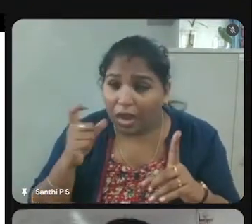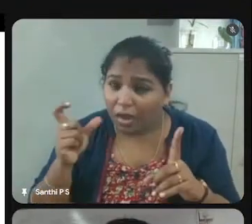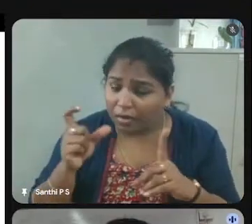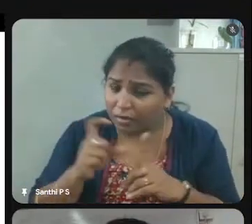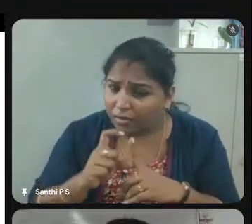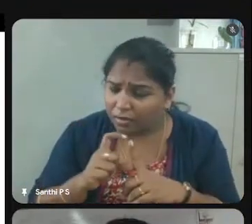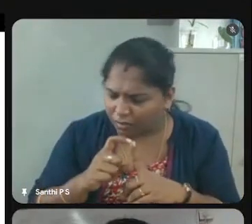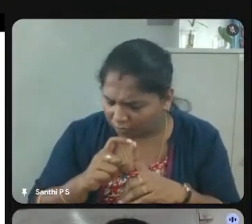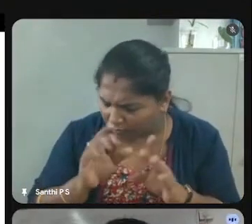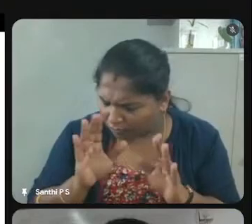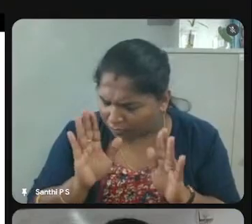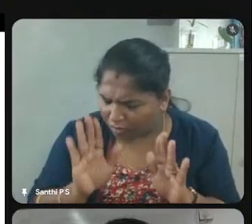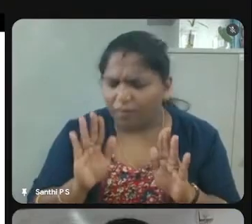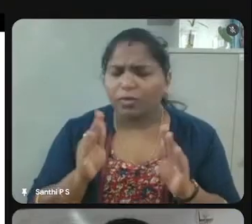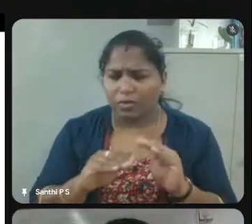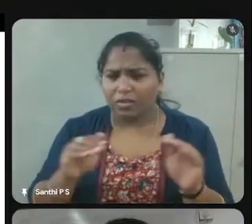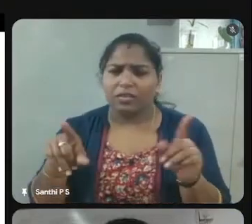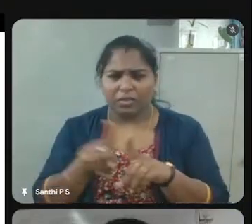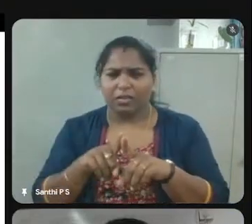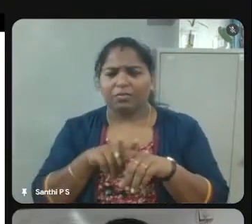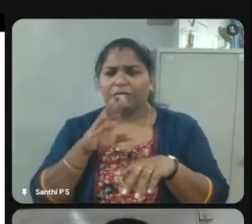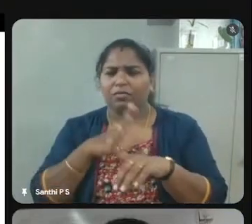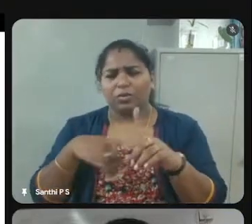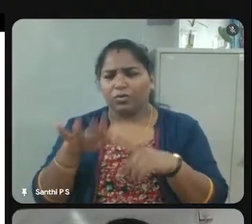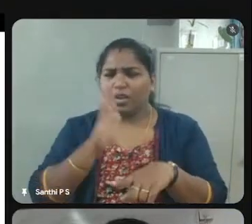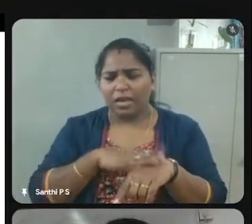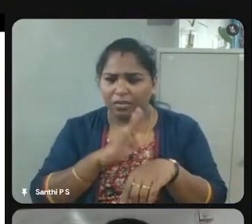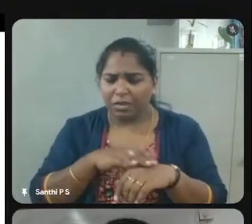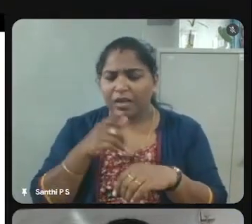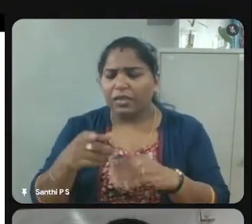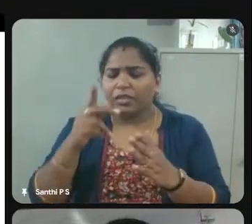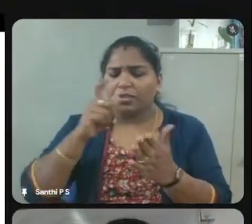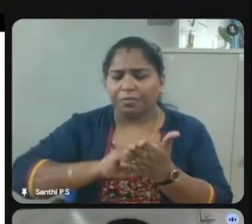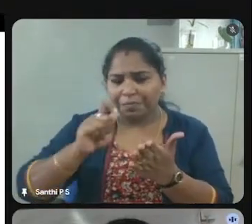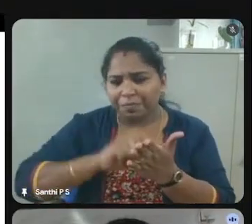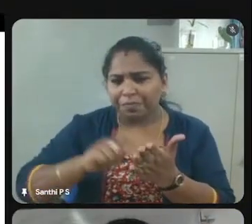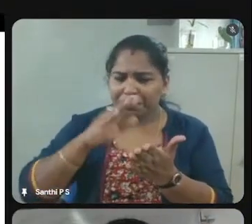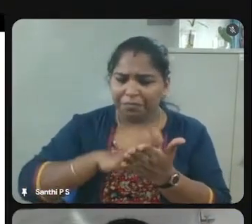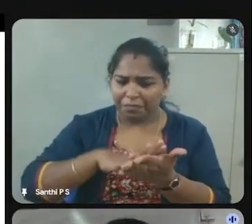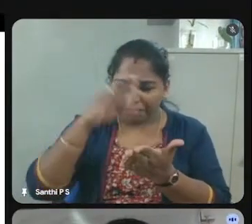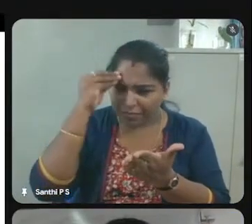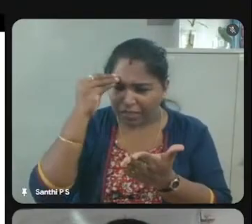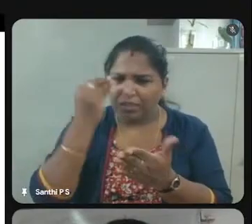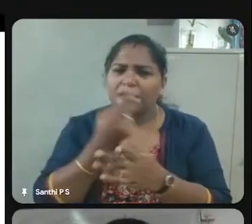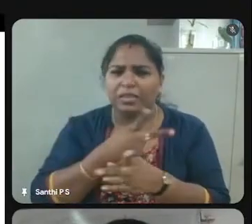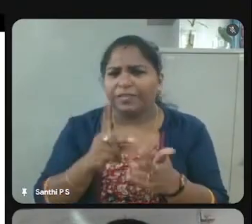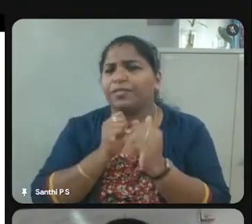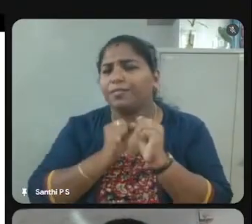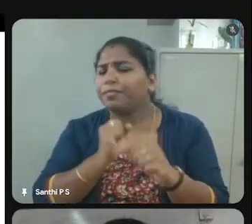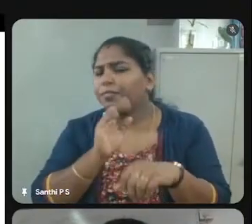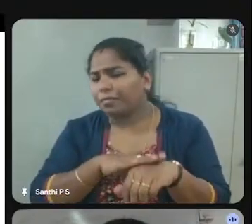ഒരു പിന്നോക്കം നിൽക്കുന്ന ഒരവസ്ഥ തന്നെയാണല്ലോ. അപ്പൊ അവരെ സംബന്ധിച്ച് എഴുതാനും പഠിക്കാനും ഉള്ള ഒരു ലിമിറ്റേഷനും അവർ കാണിക്കാറുണ്ട്.